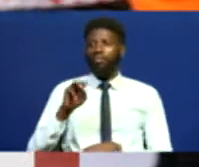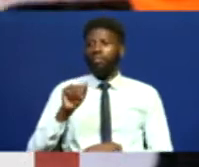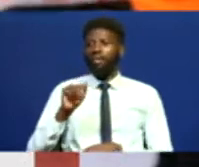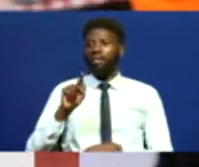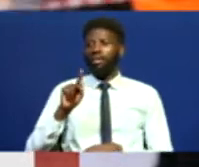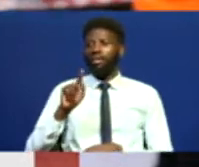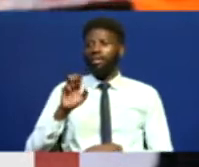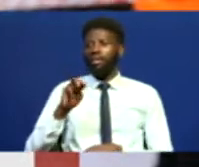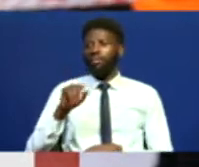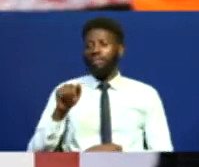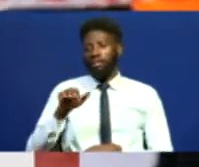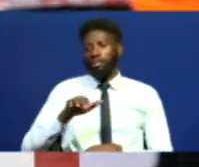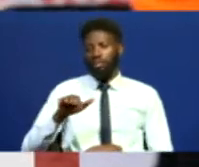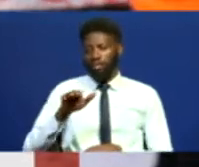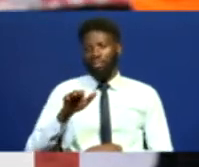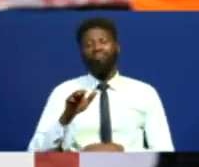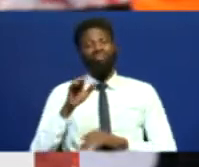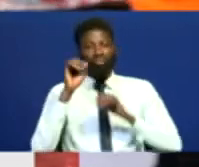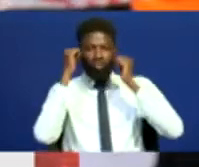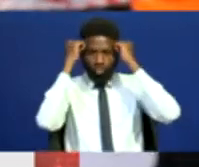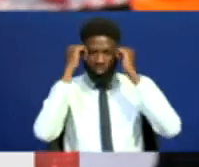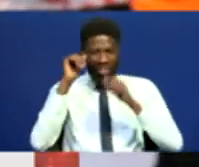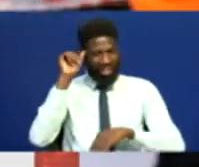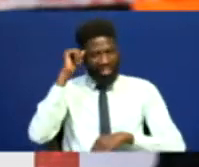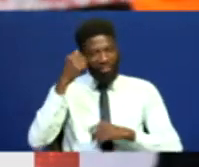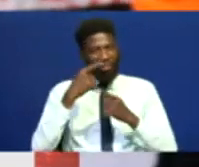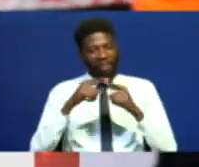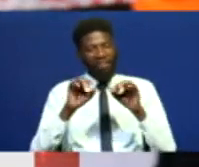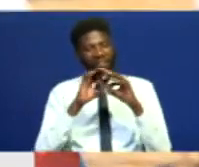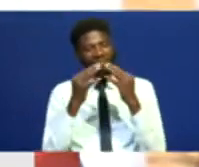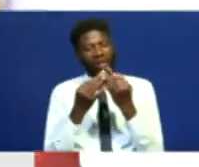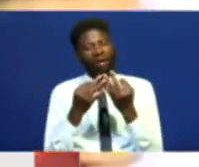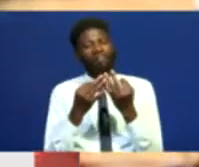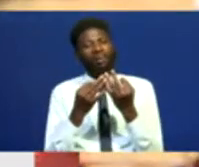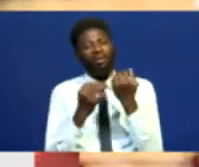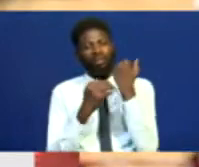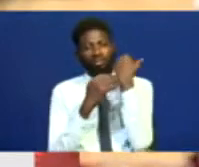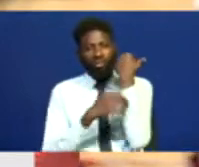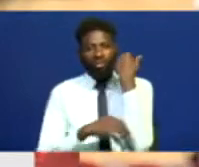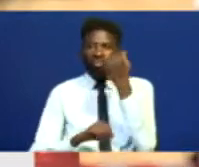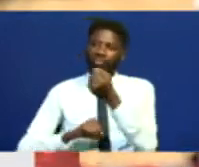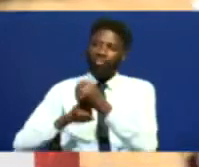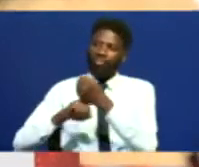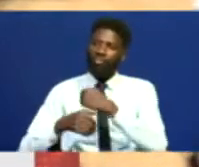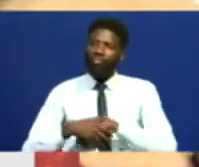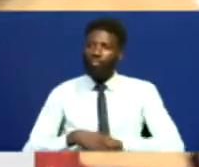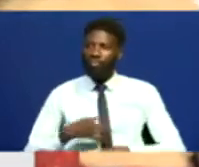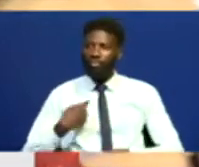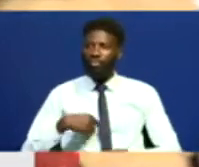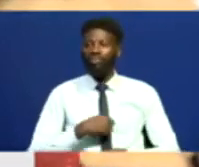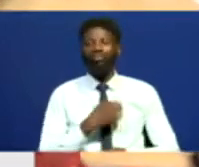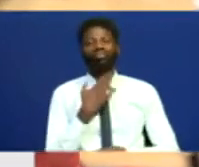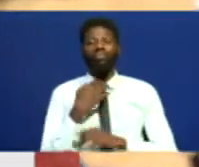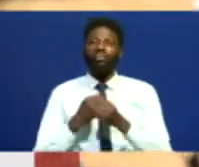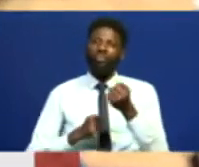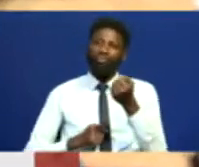ni mwerevu lakini ametoka kwa boma ambayo haina uwezo wa kifedha. Tunataka kusaidia watoto wetu ambao